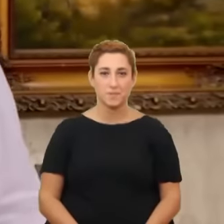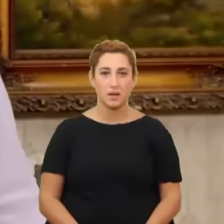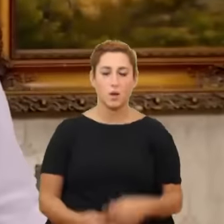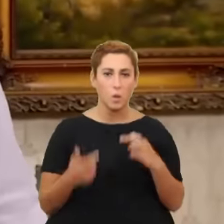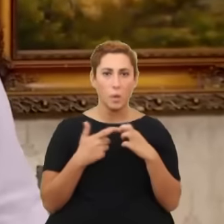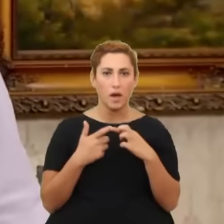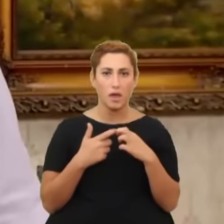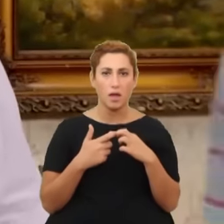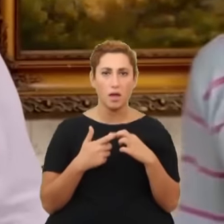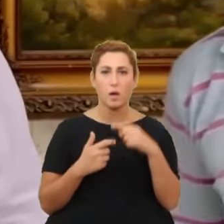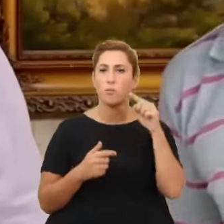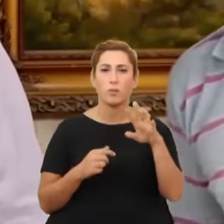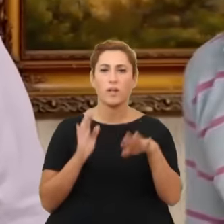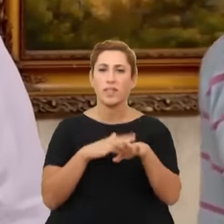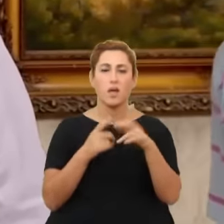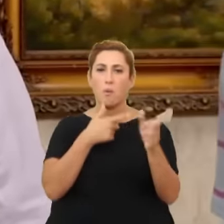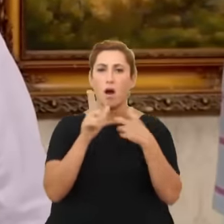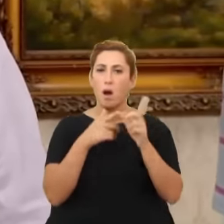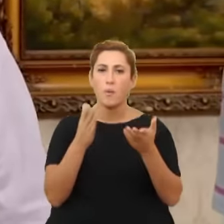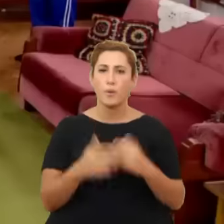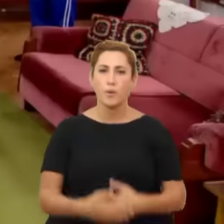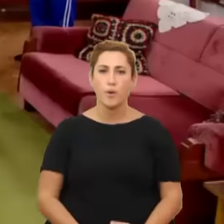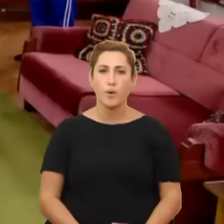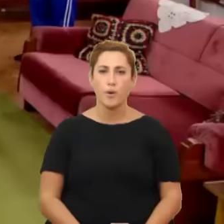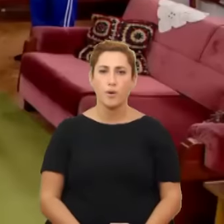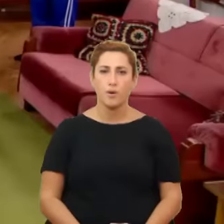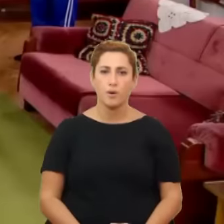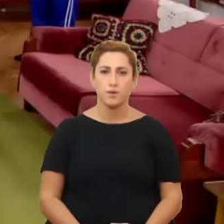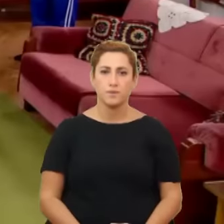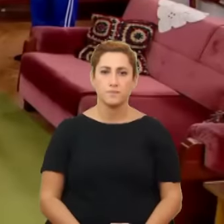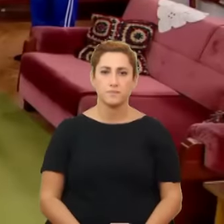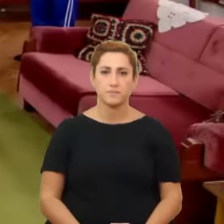of. Rukiye, bu niye böğürüyor?